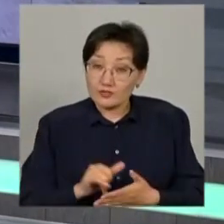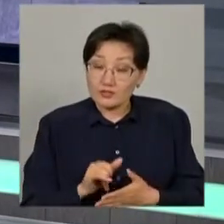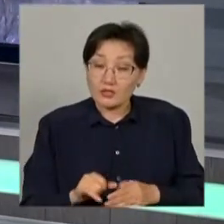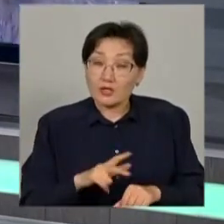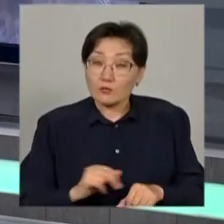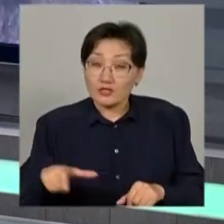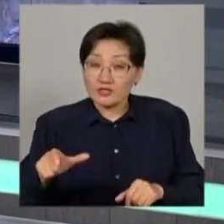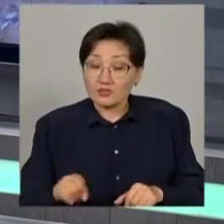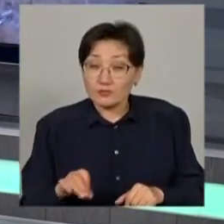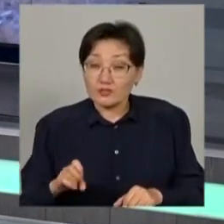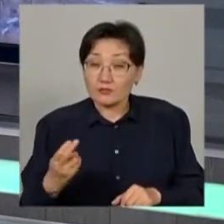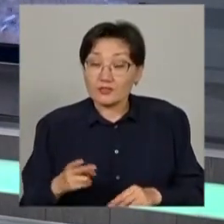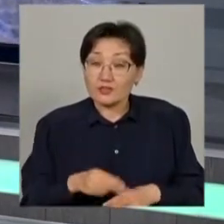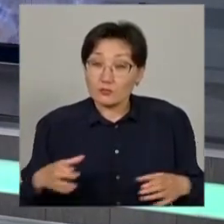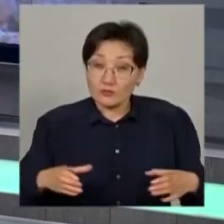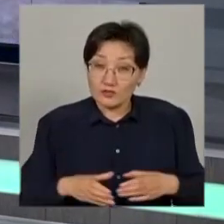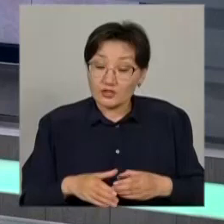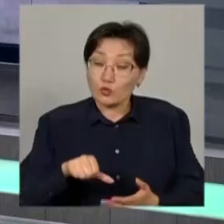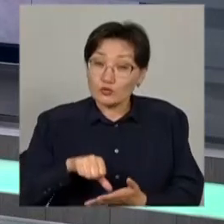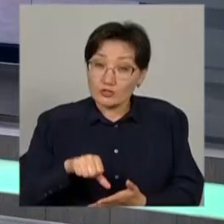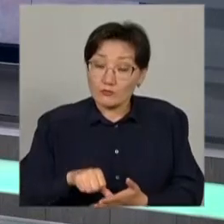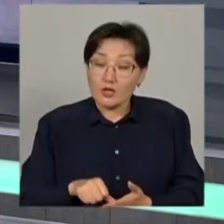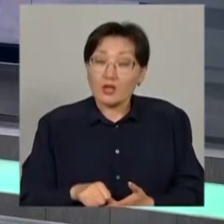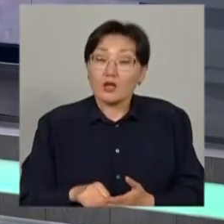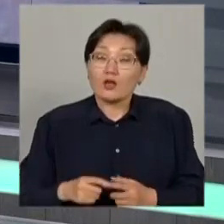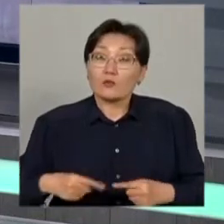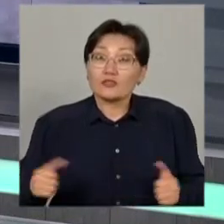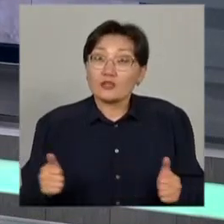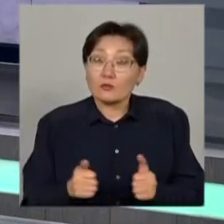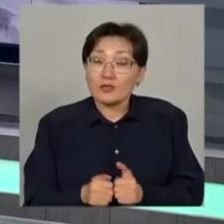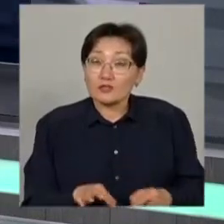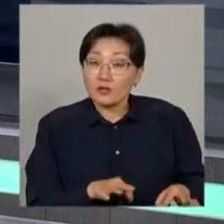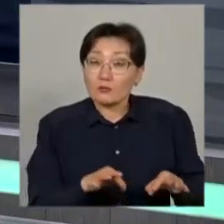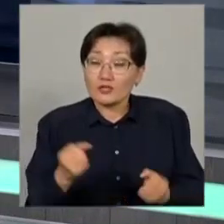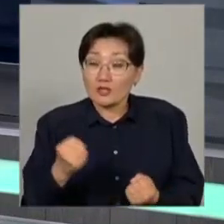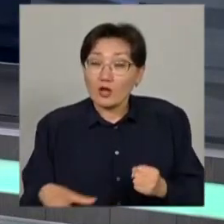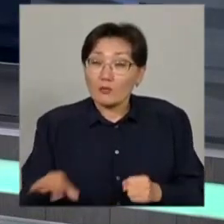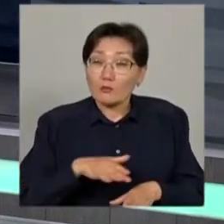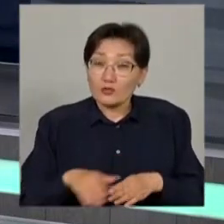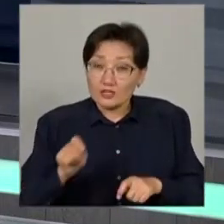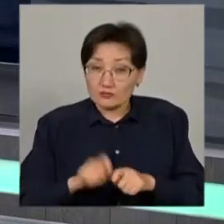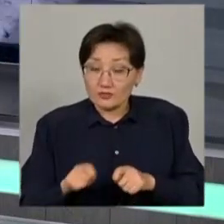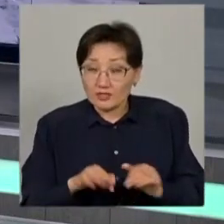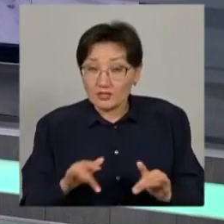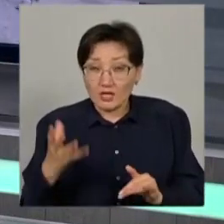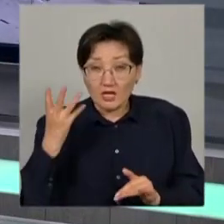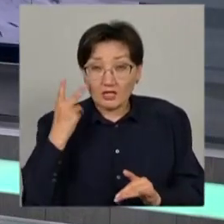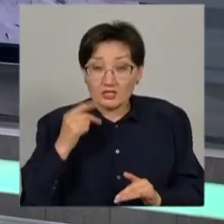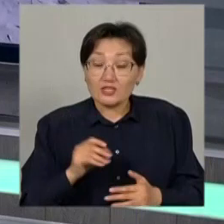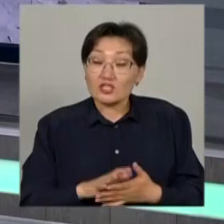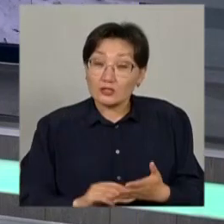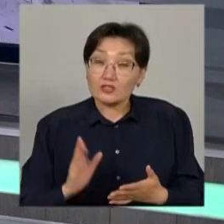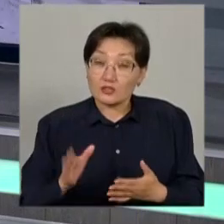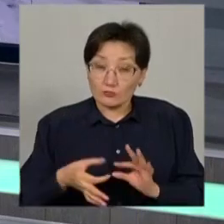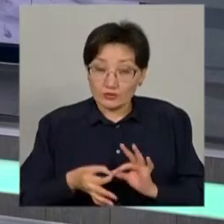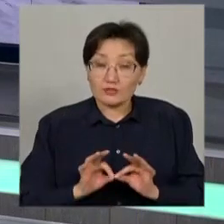Тәртіп сақшылары және ұлттық қауіпсіздік комитетінің өкілдері қорық маңынан өткен көліктердің барлығын тексереді. Науқан қашанға дейін созылады.